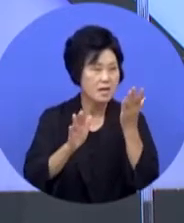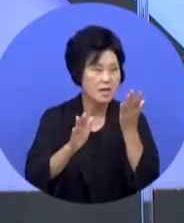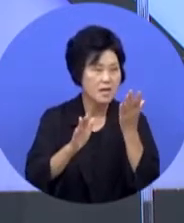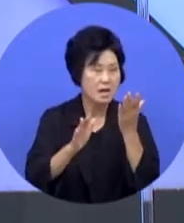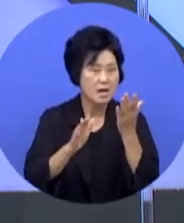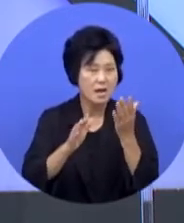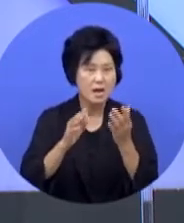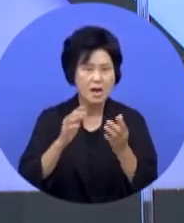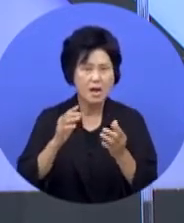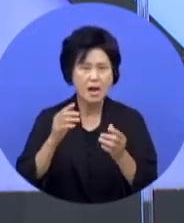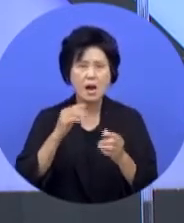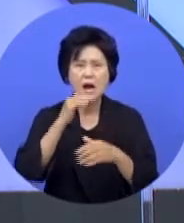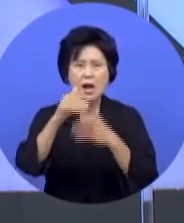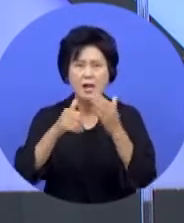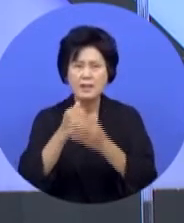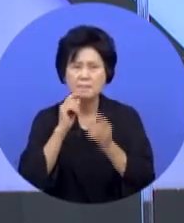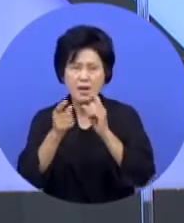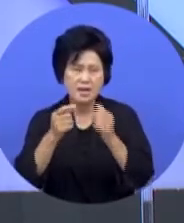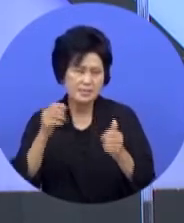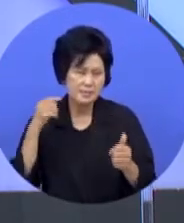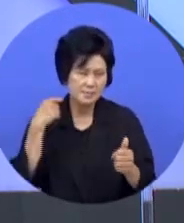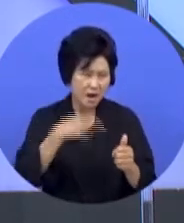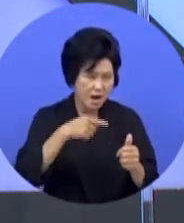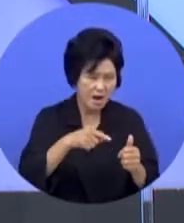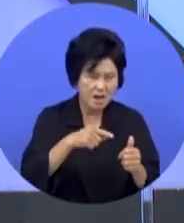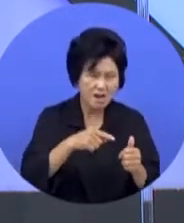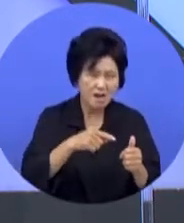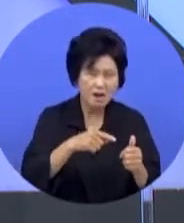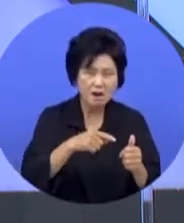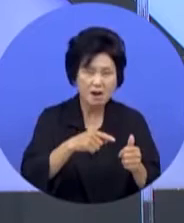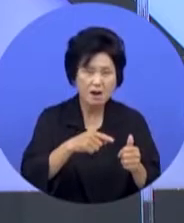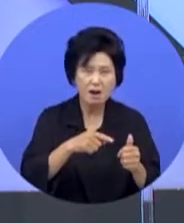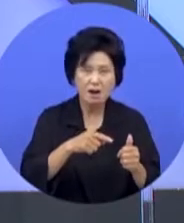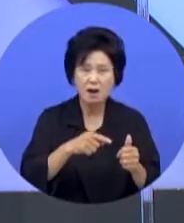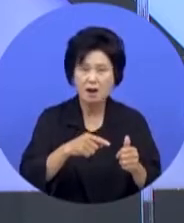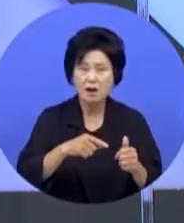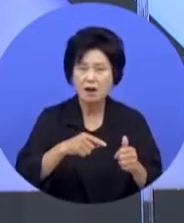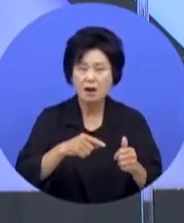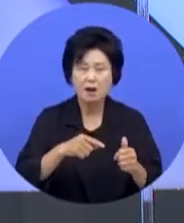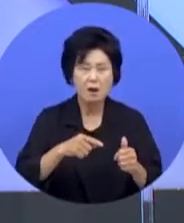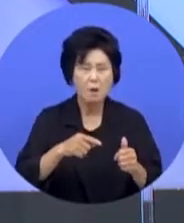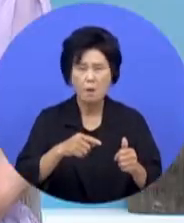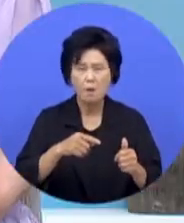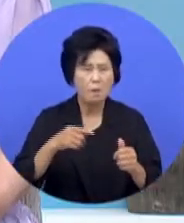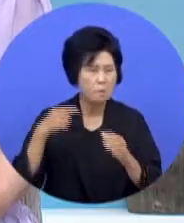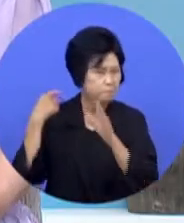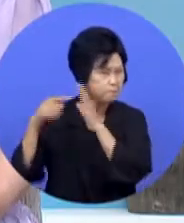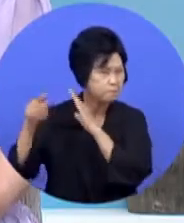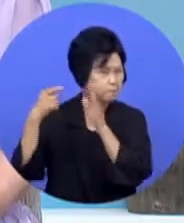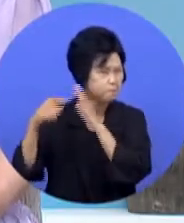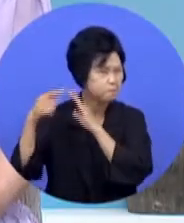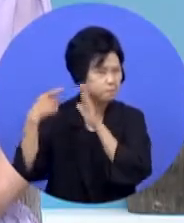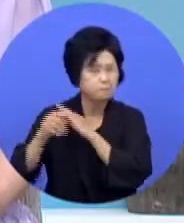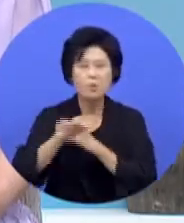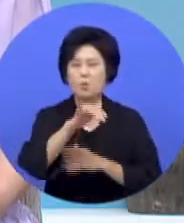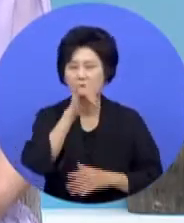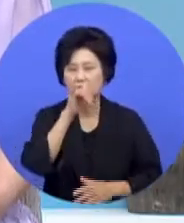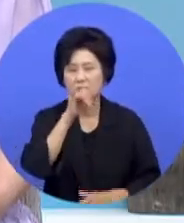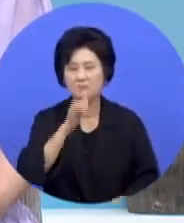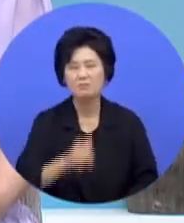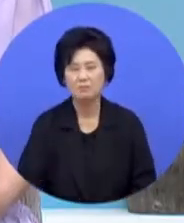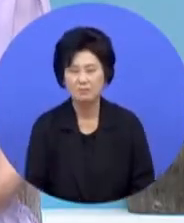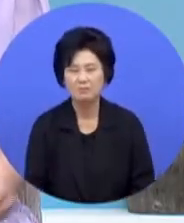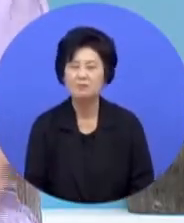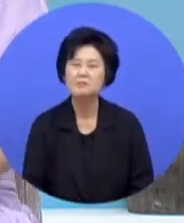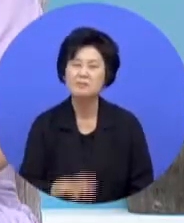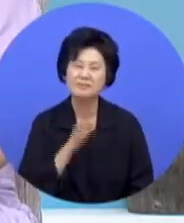이렇게 튕겨져 나와요. 네 들어가지 않는 것을 많이 경험을 했습니다. 네. 예. 자 우리